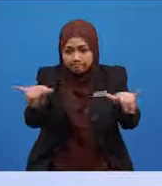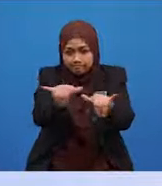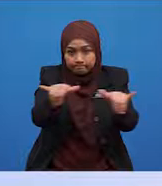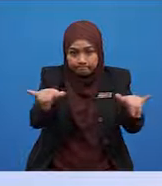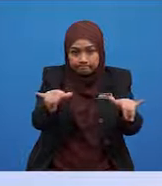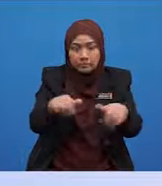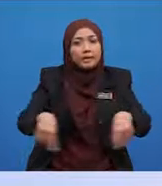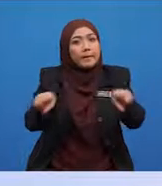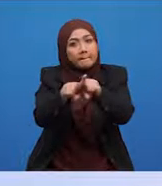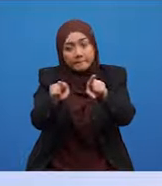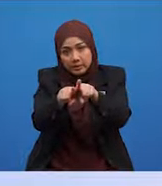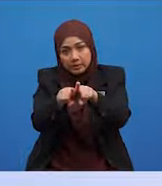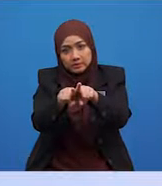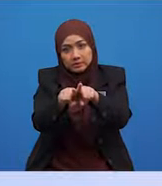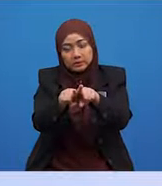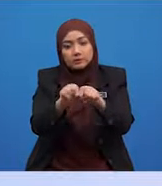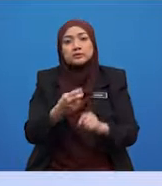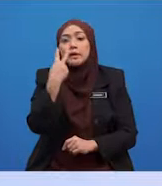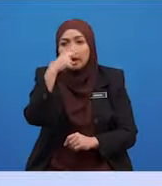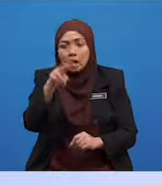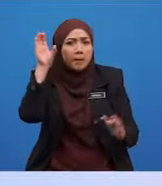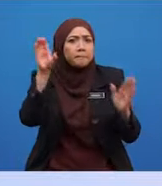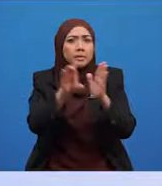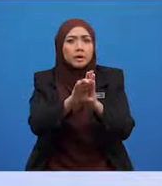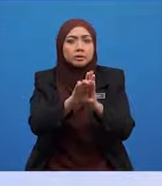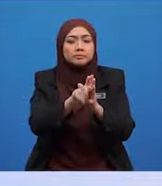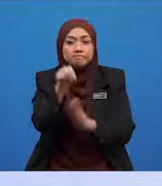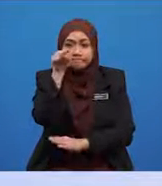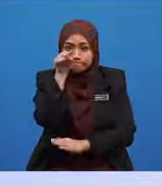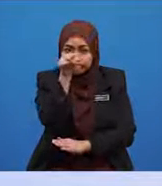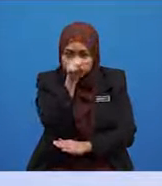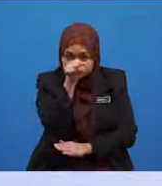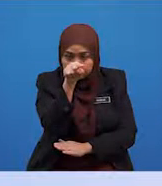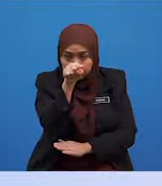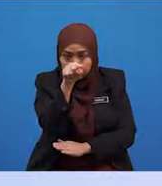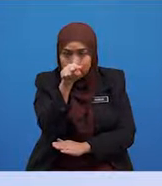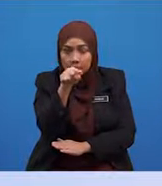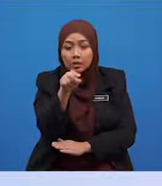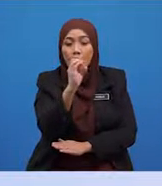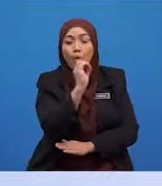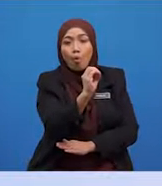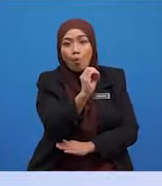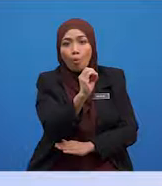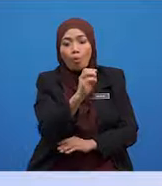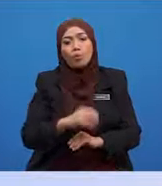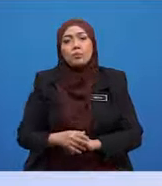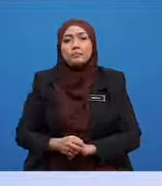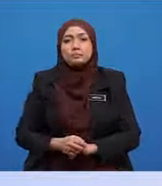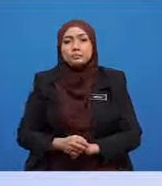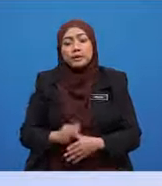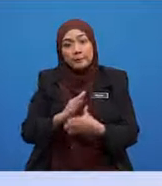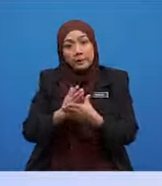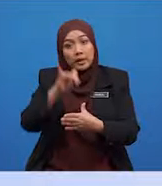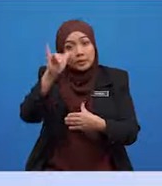bulatan. Di paparan, pusat bulatan dilabelkan dengan O. Bahagian